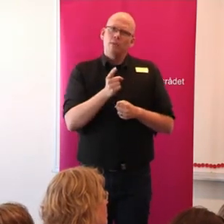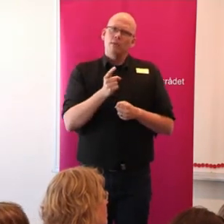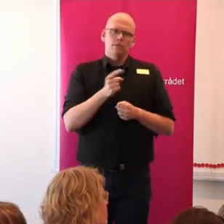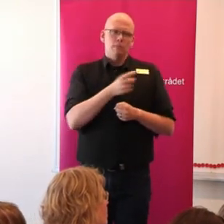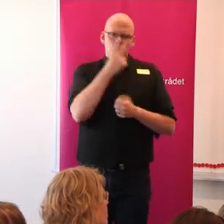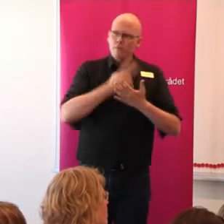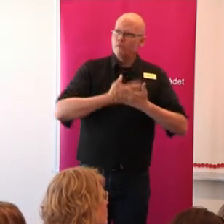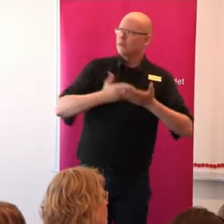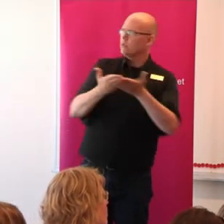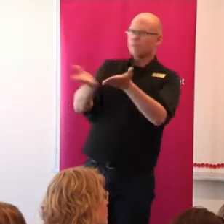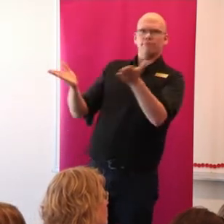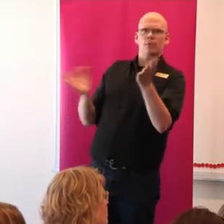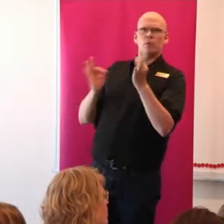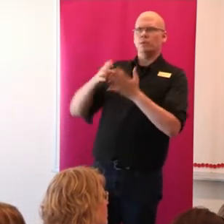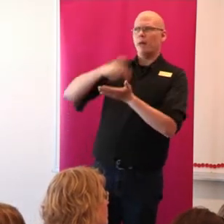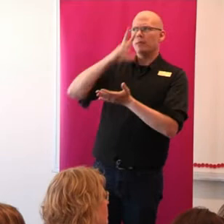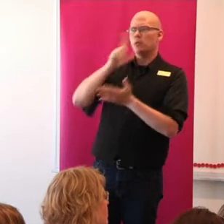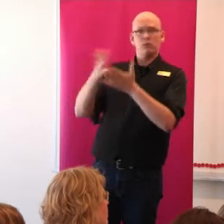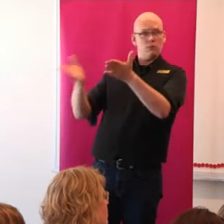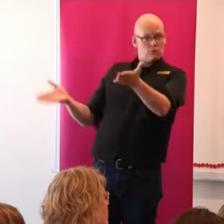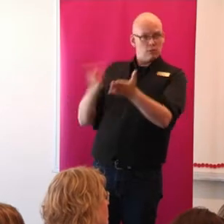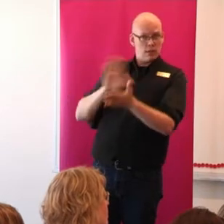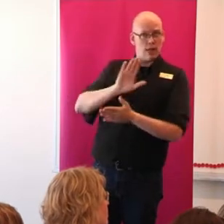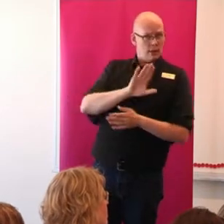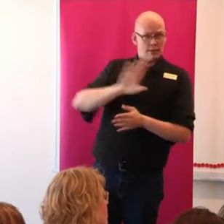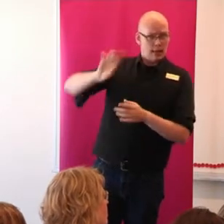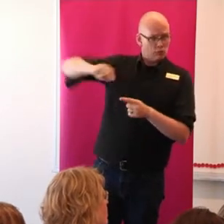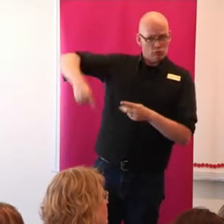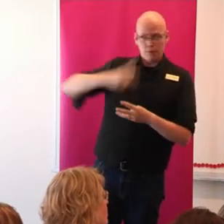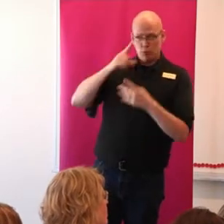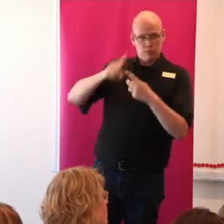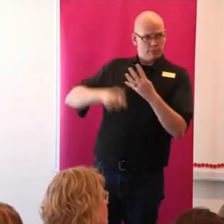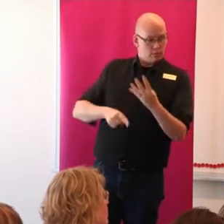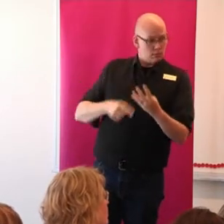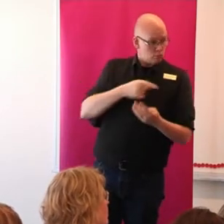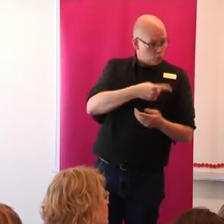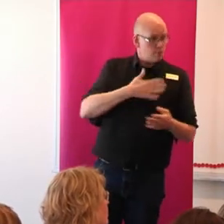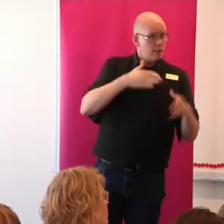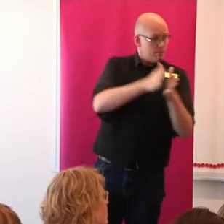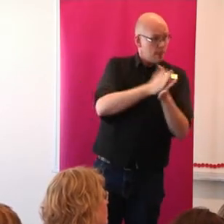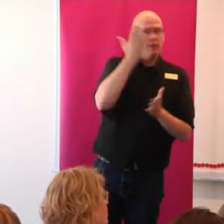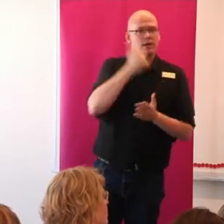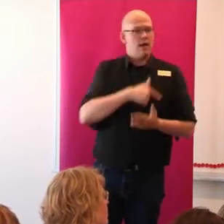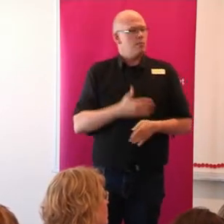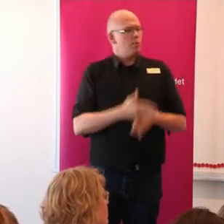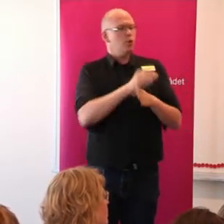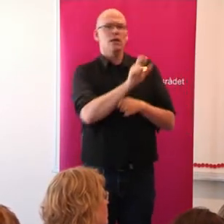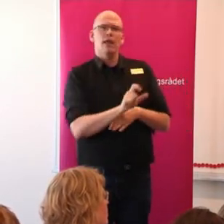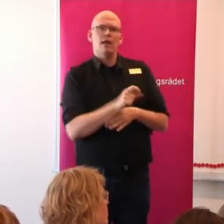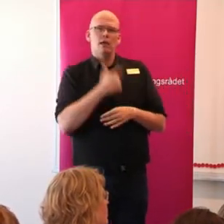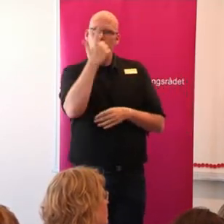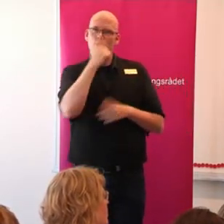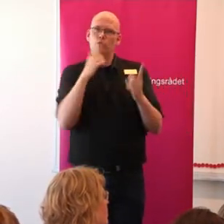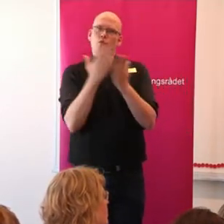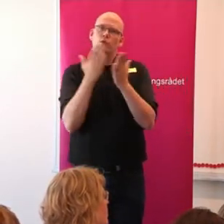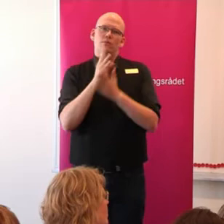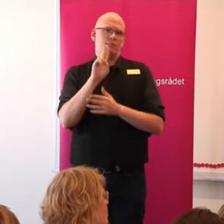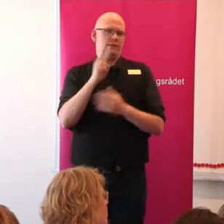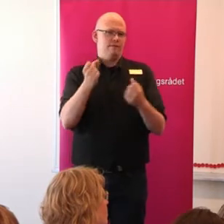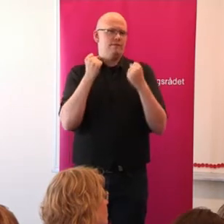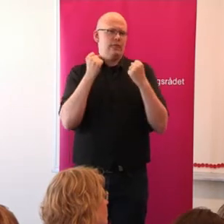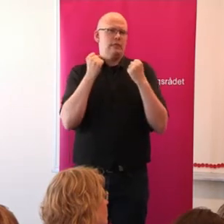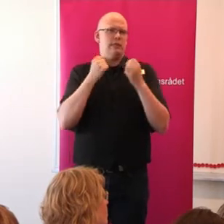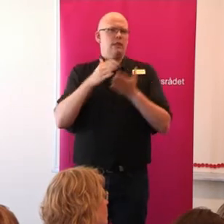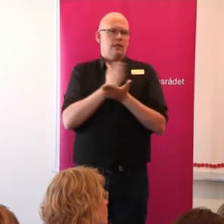här ser samhället ut och de här kraven kommer att ställas. Och vill du vara en del av samhället, då kan vi bygga dig. Och där tror jag folkhögskolorna är en